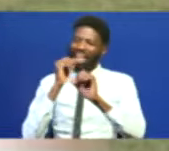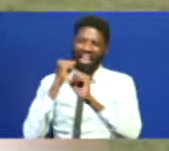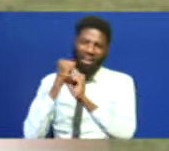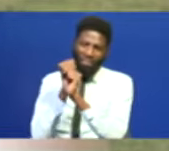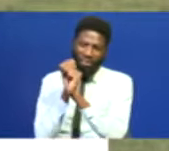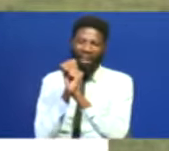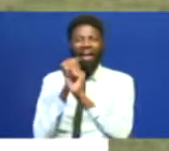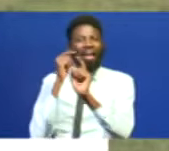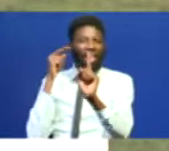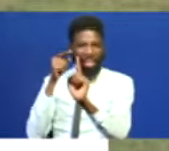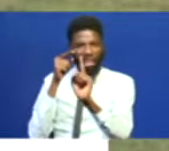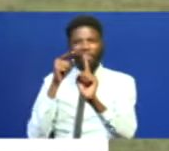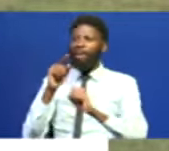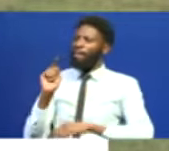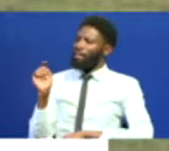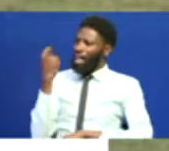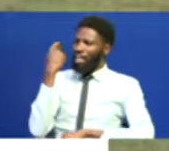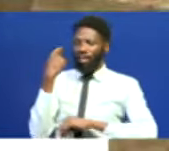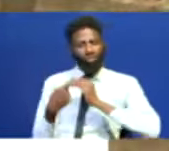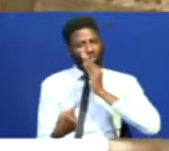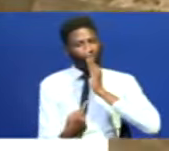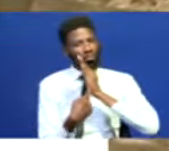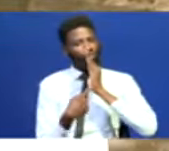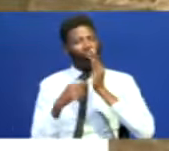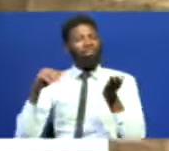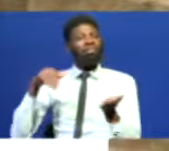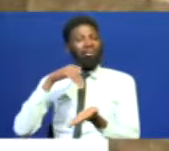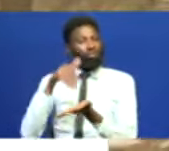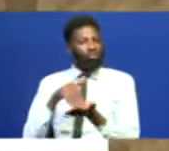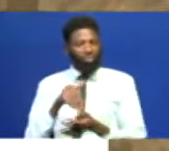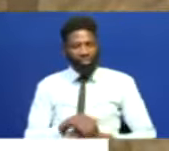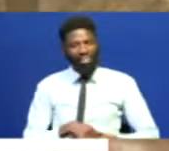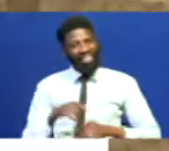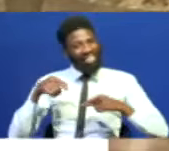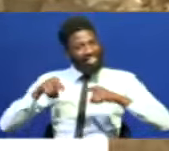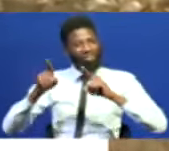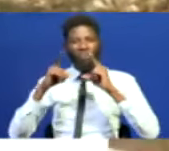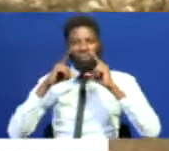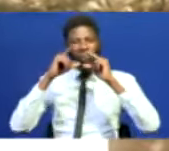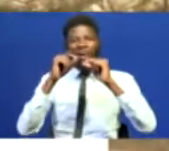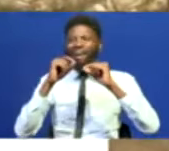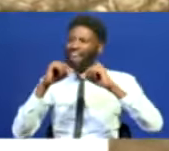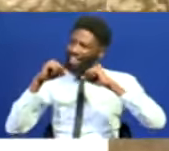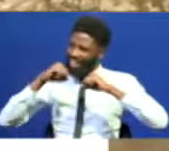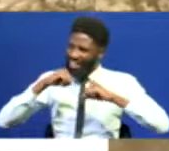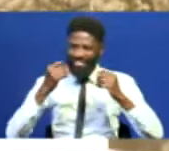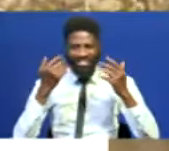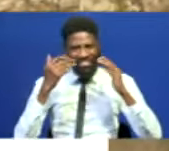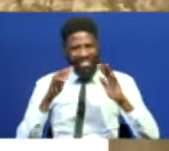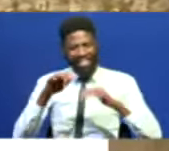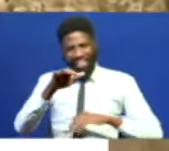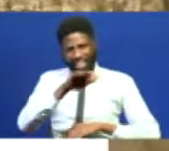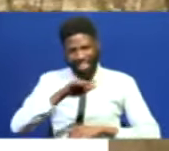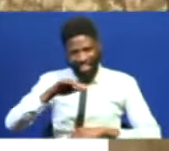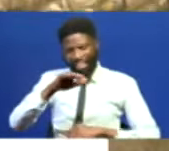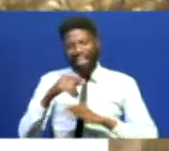kiteknolojia, Rais alisema kuwa ameafikiana kuhusu ujenzi wa muundo msingi wa kitaifa wa